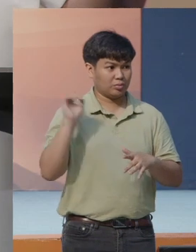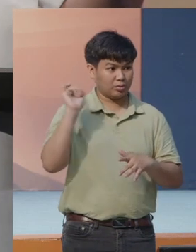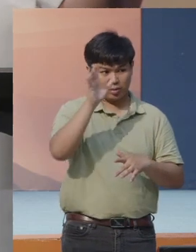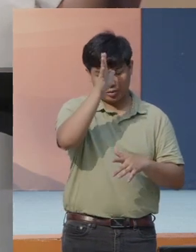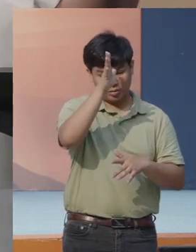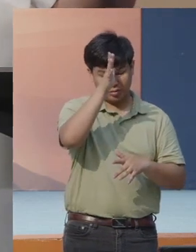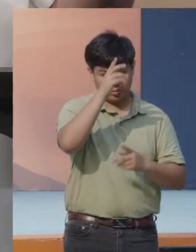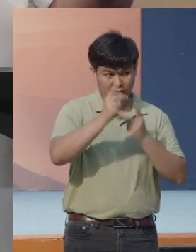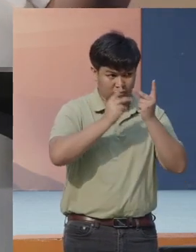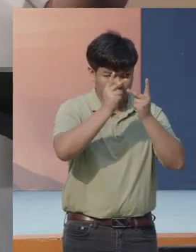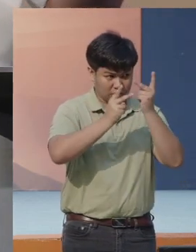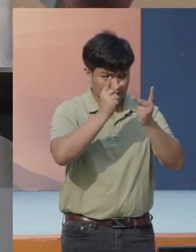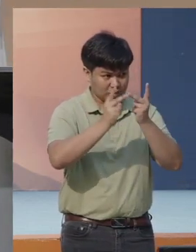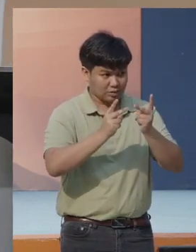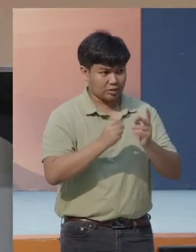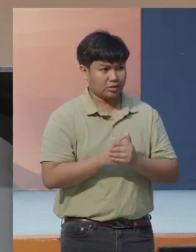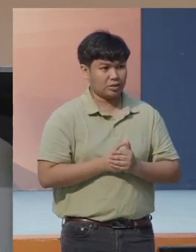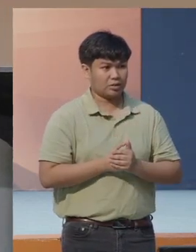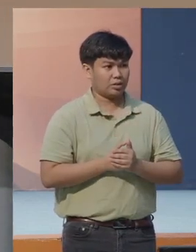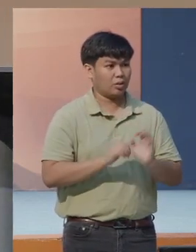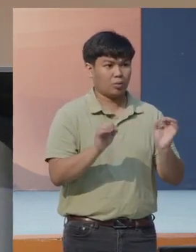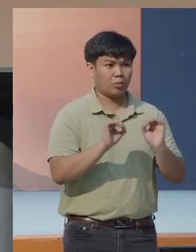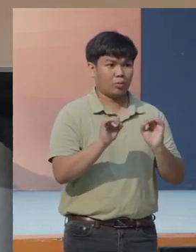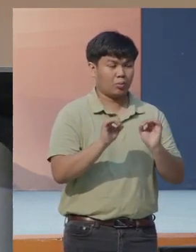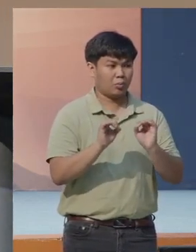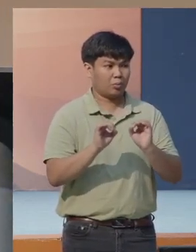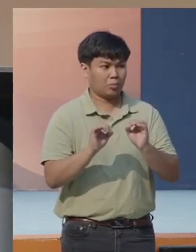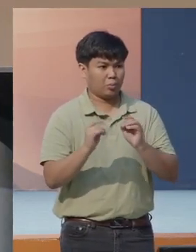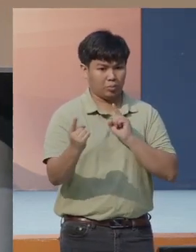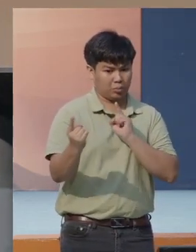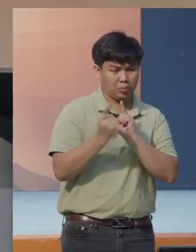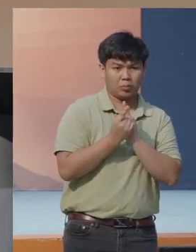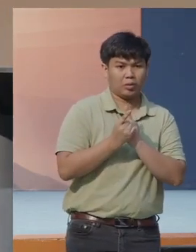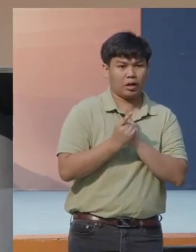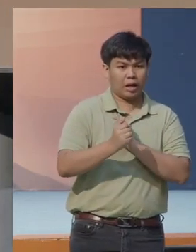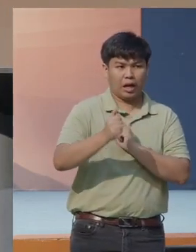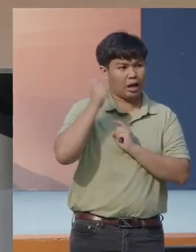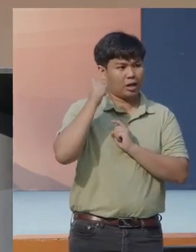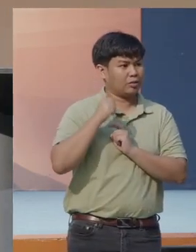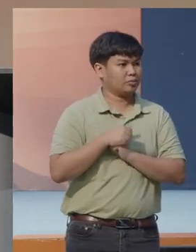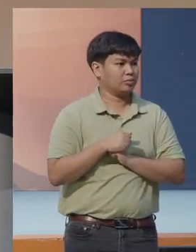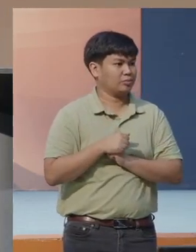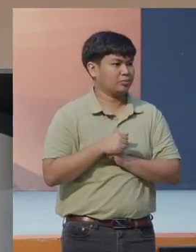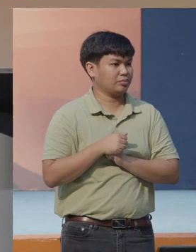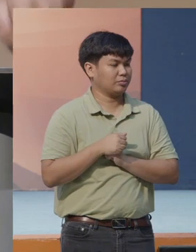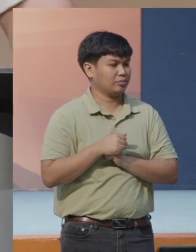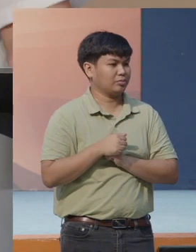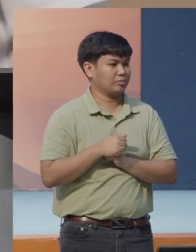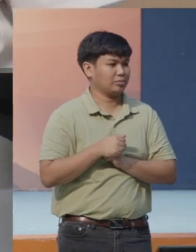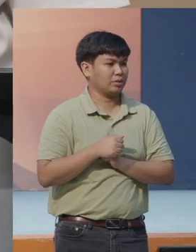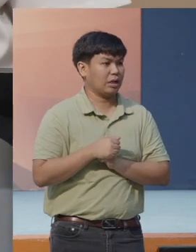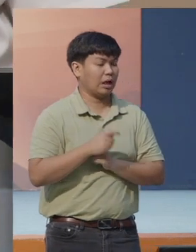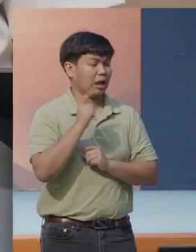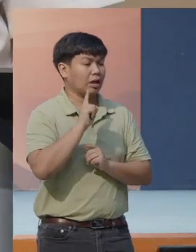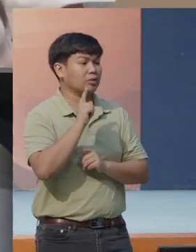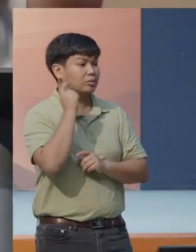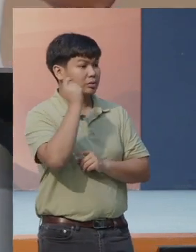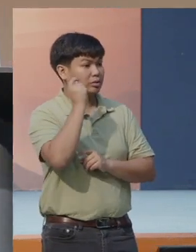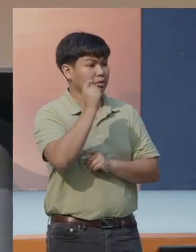niya, na never nagpakita sa kanya all his life, absentee father. In his testimony, sabi